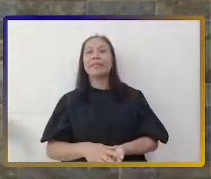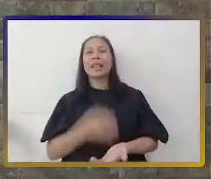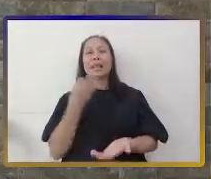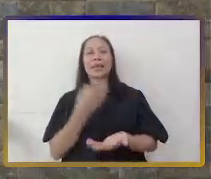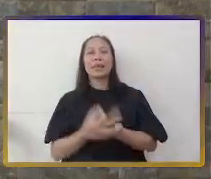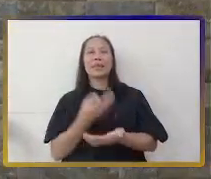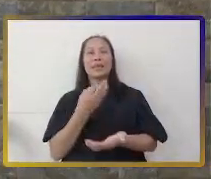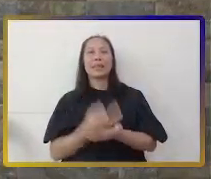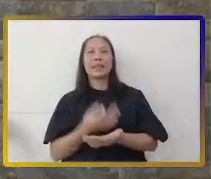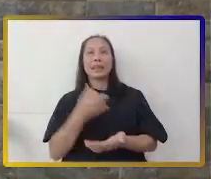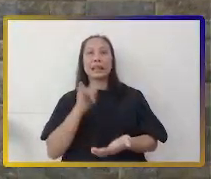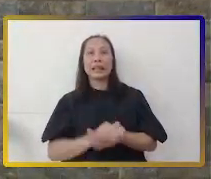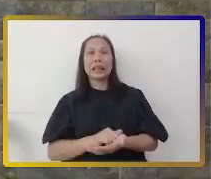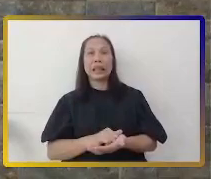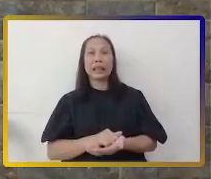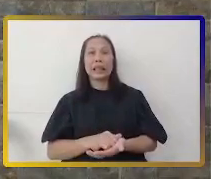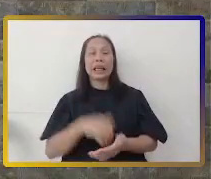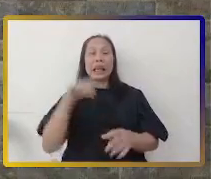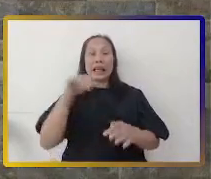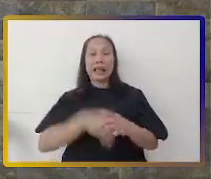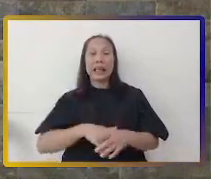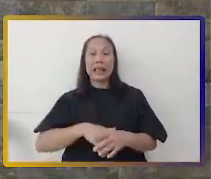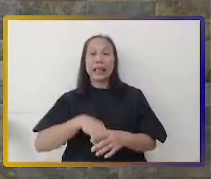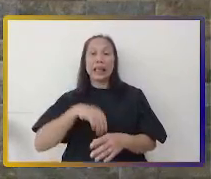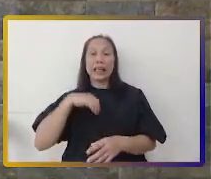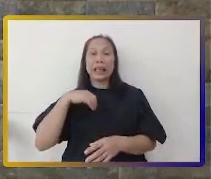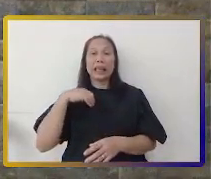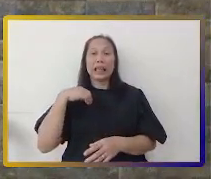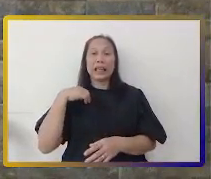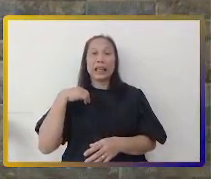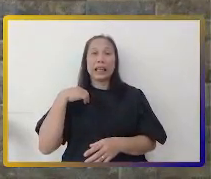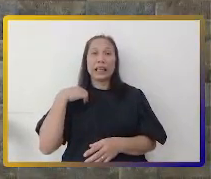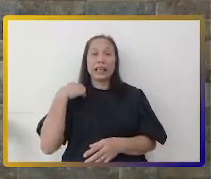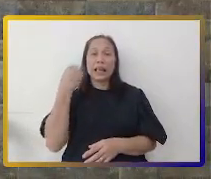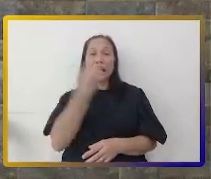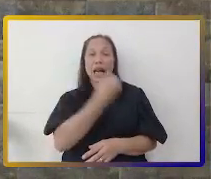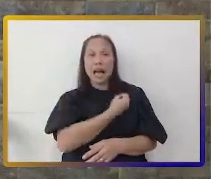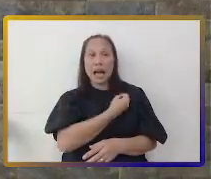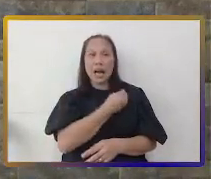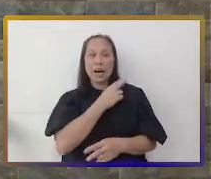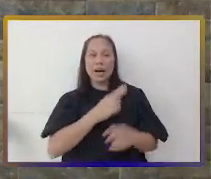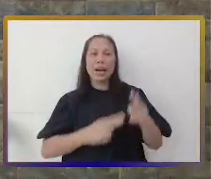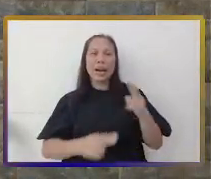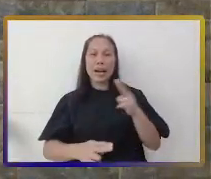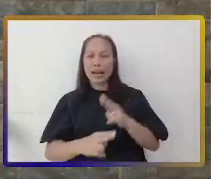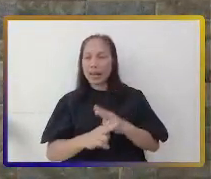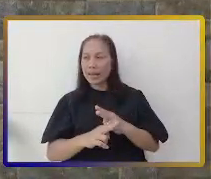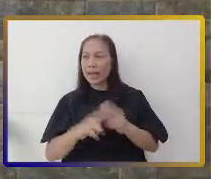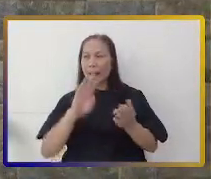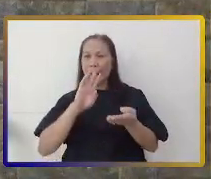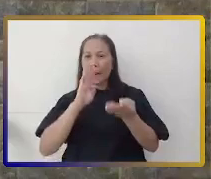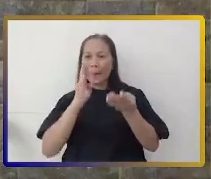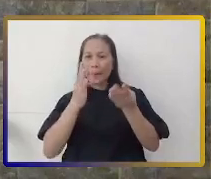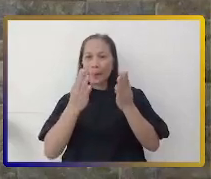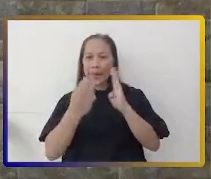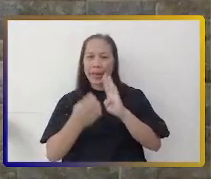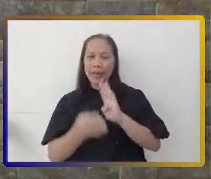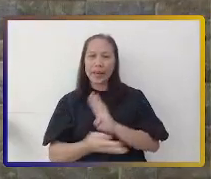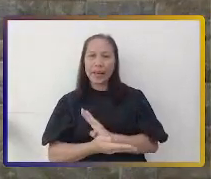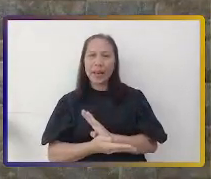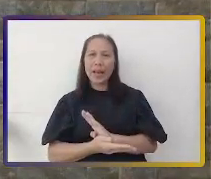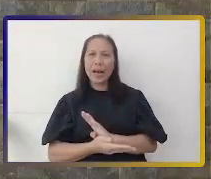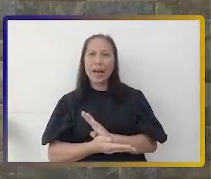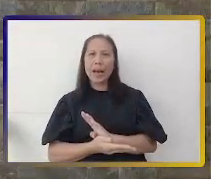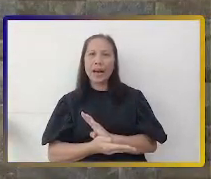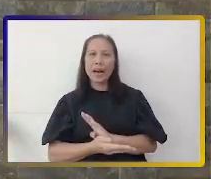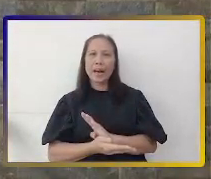Hinayaan sa plano ng Diyos hanggang temporal lang yan ano ibig